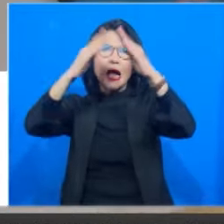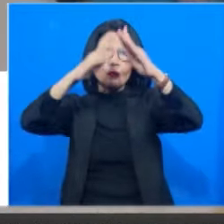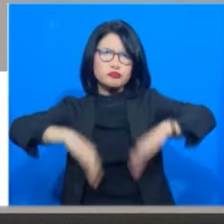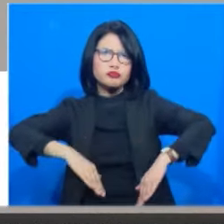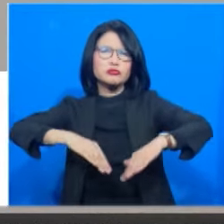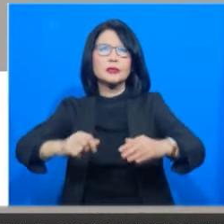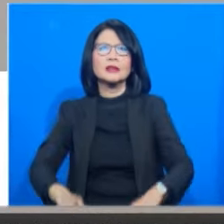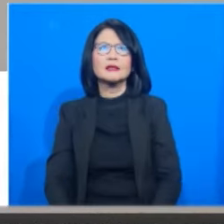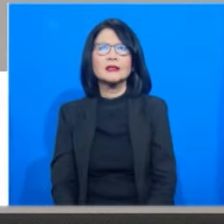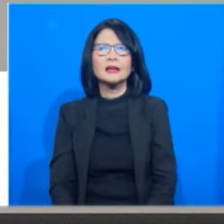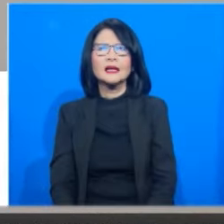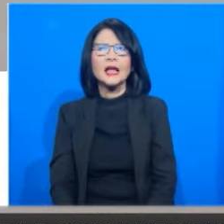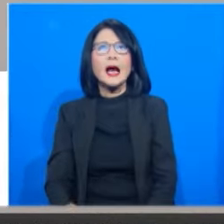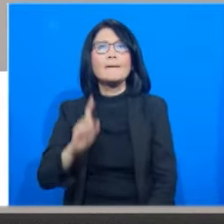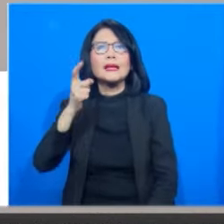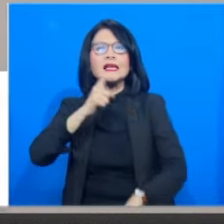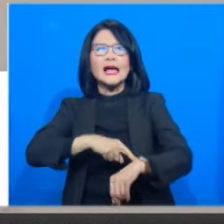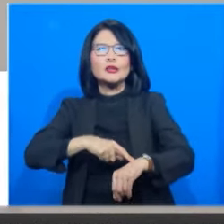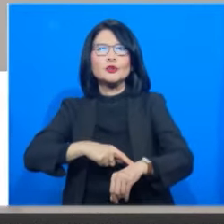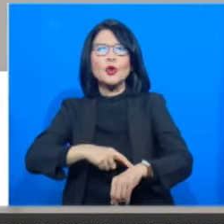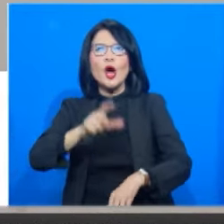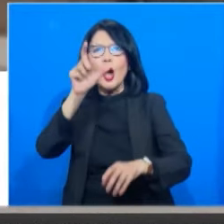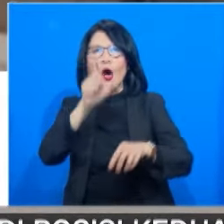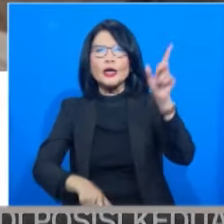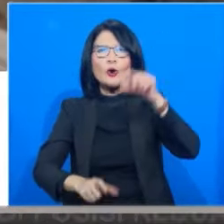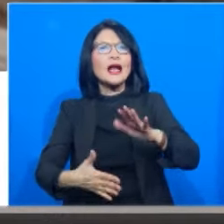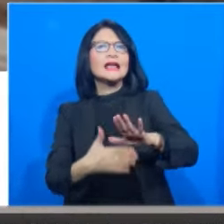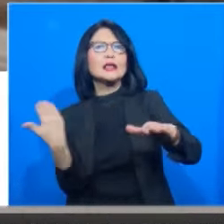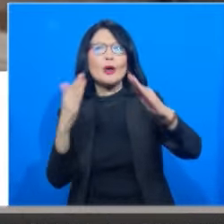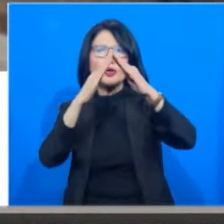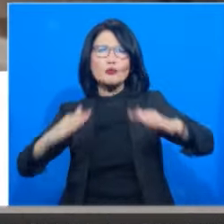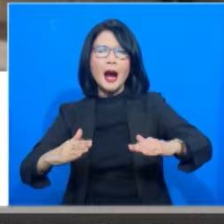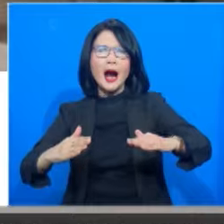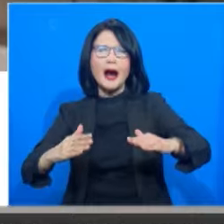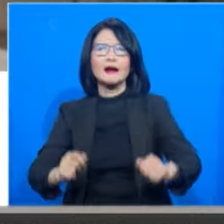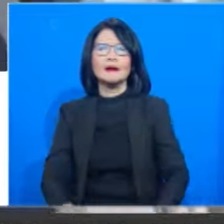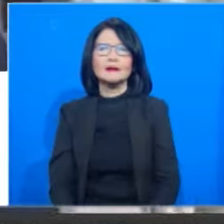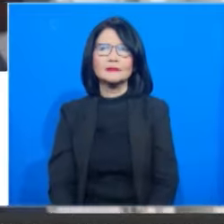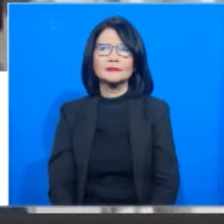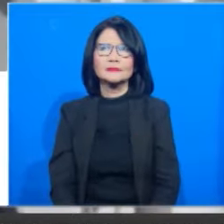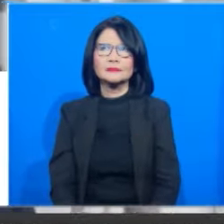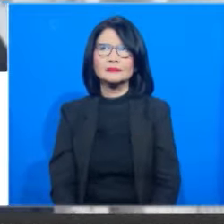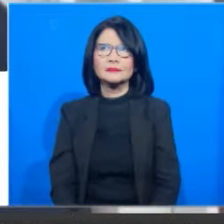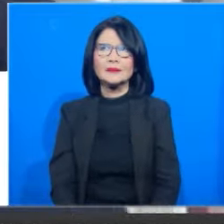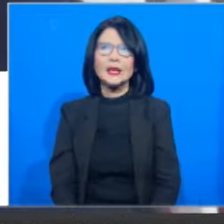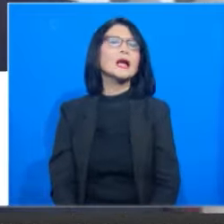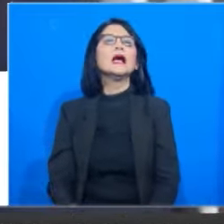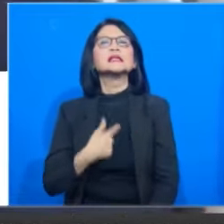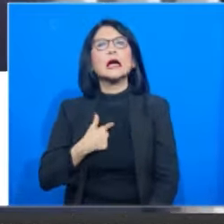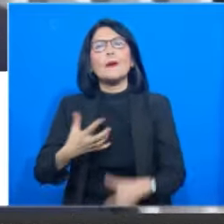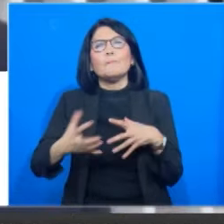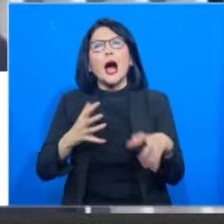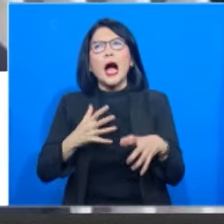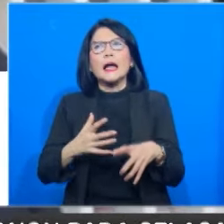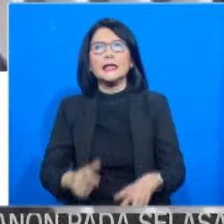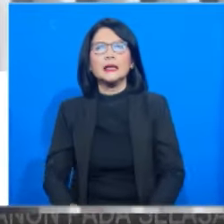ambruk. Beruntung saat kejadian, penghuni rumah tengah berada di luar hingga lolos dari maut. Paniknya? Panik,